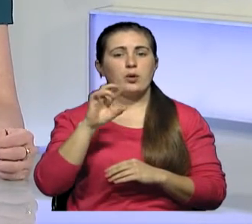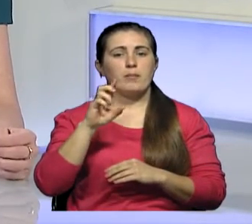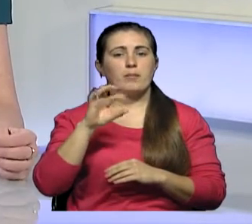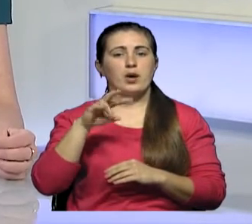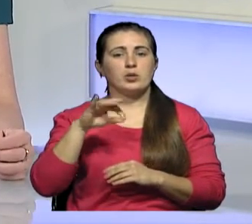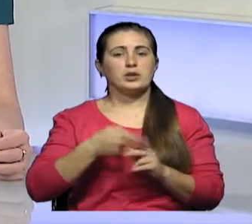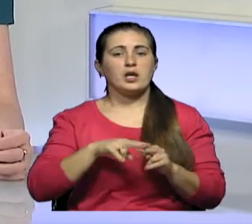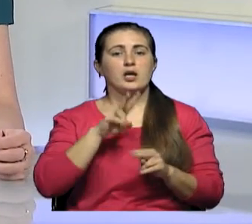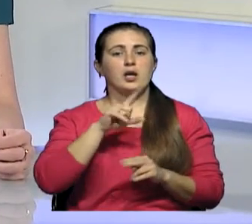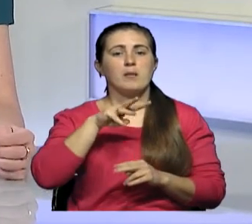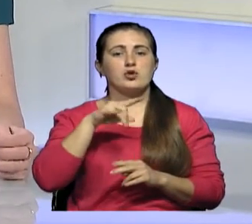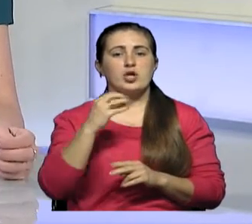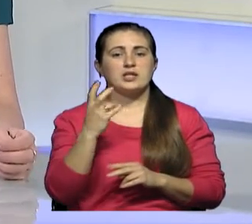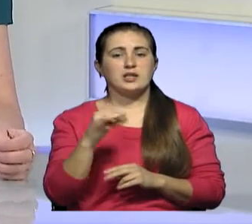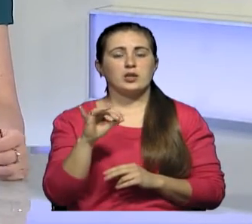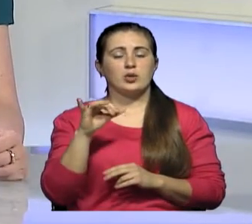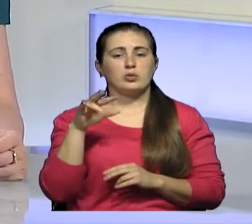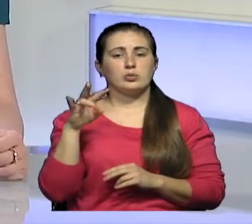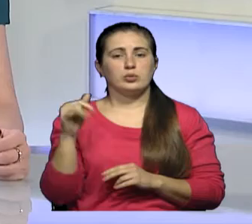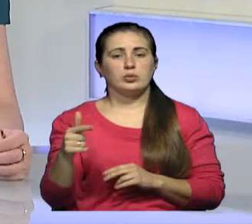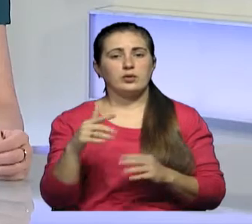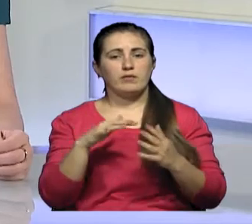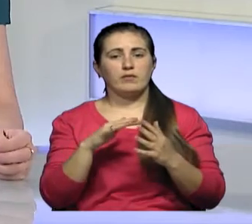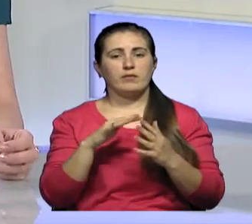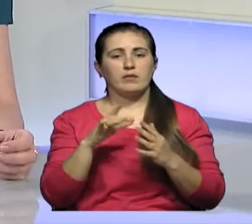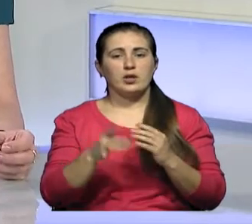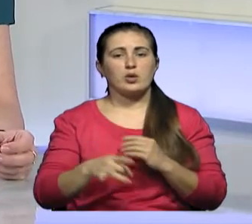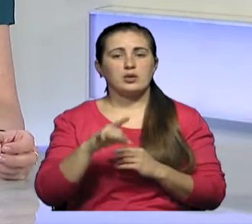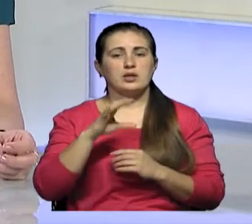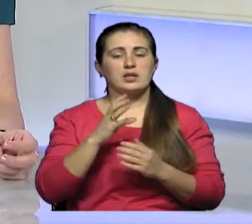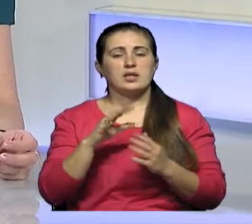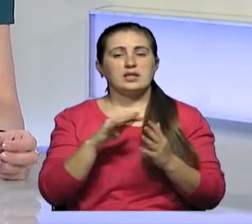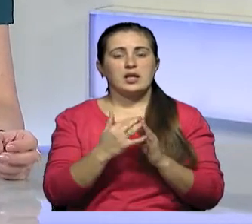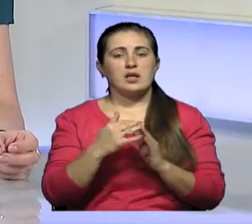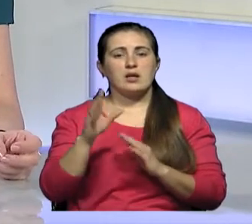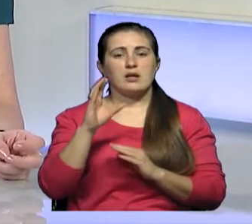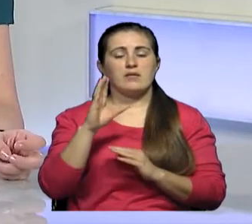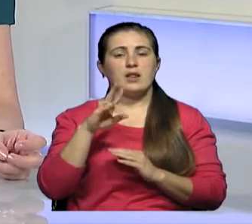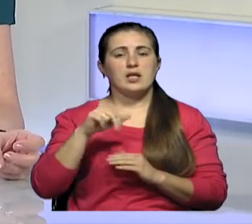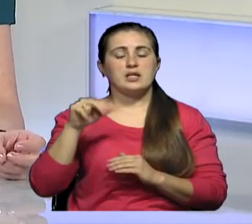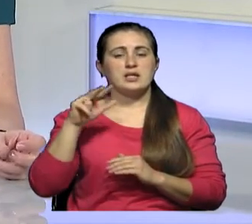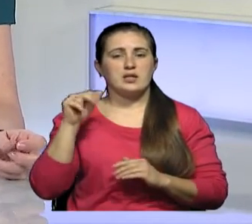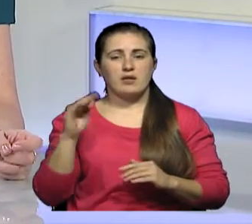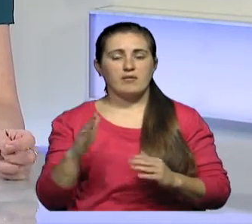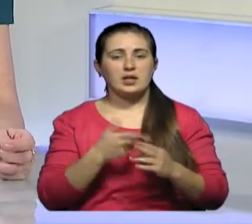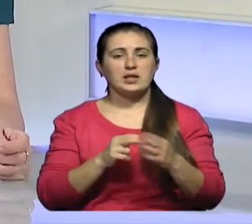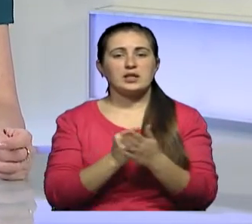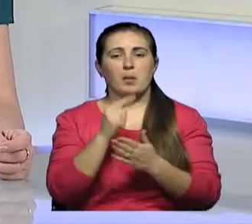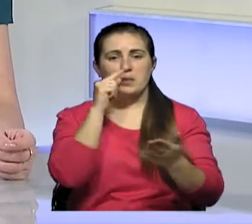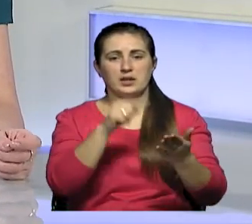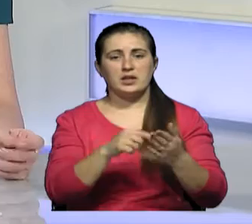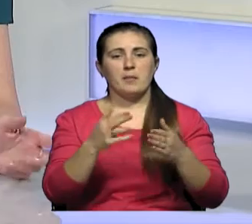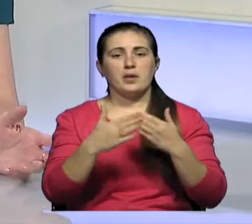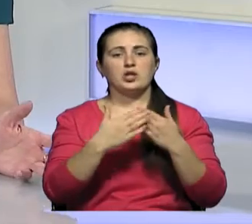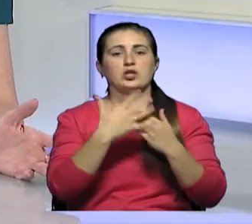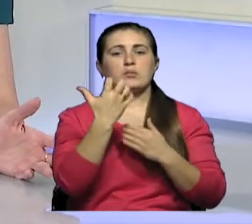камышлинский лука озеро а че в кировском районе в районе села владислав это вот кандидат на попадание в эту категорию тебя практически 500